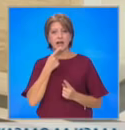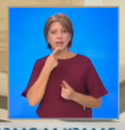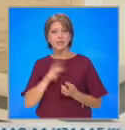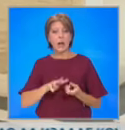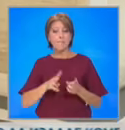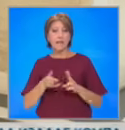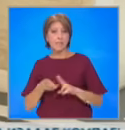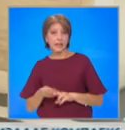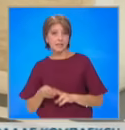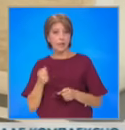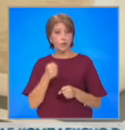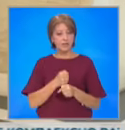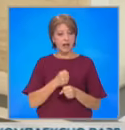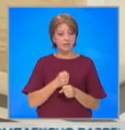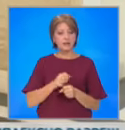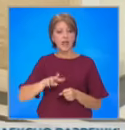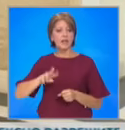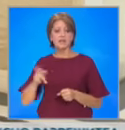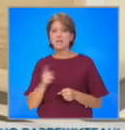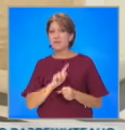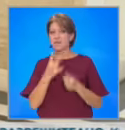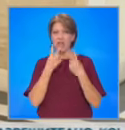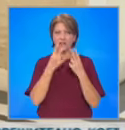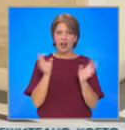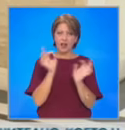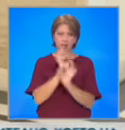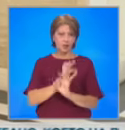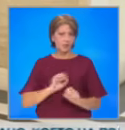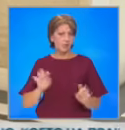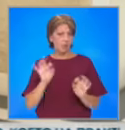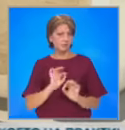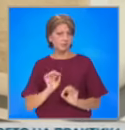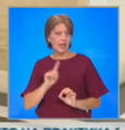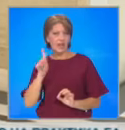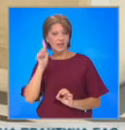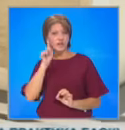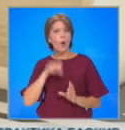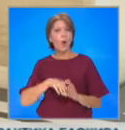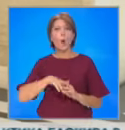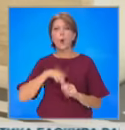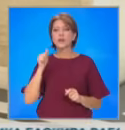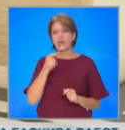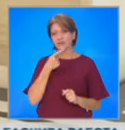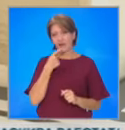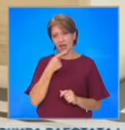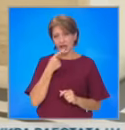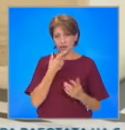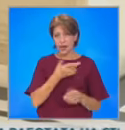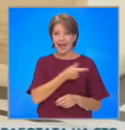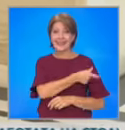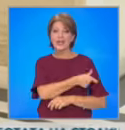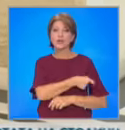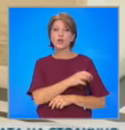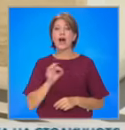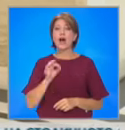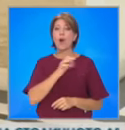преместен от поста си в видеонаблюдение и не помни нищо и не е видял нищо и не е чул нищо. Дори отказа да ни каже кой къде го е преместил. Дежурният офицер дойде